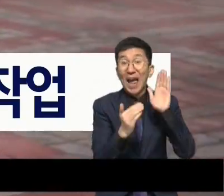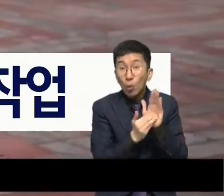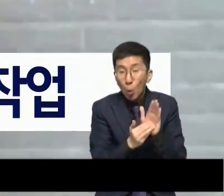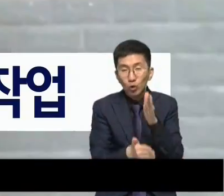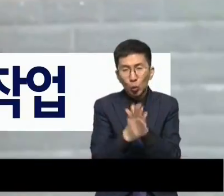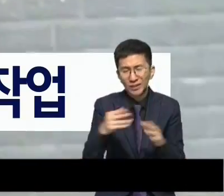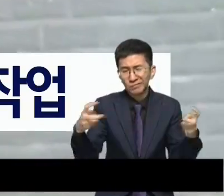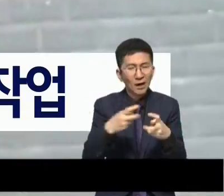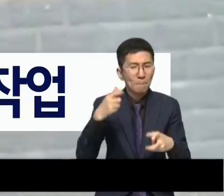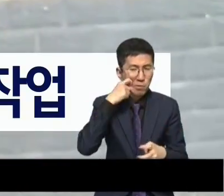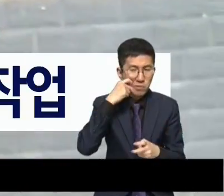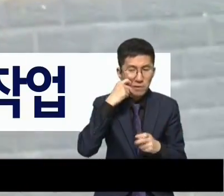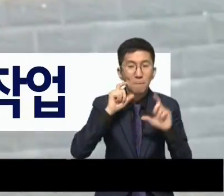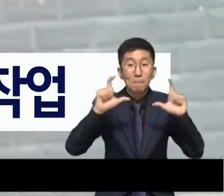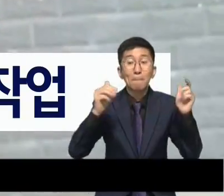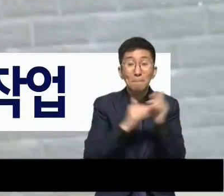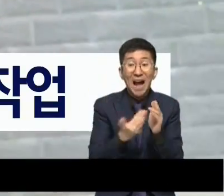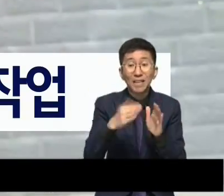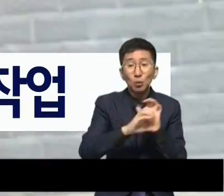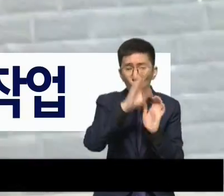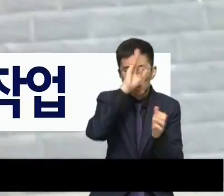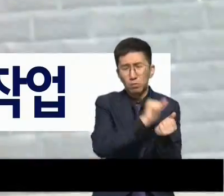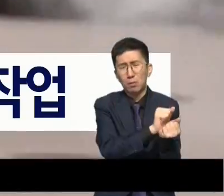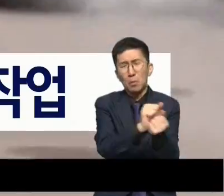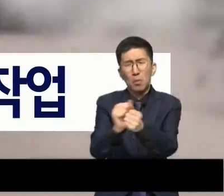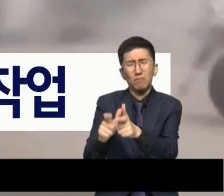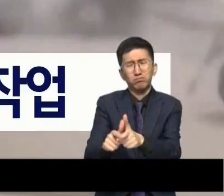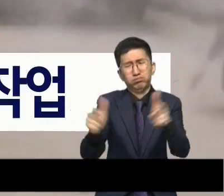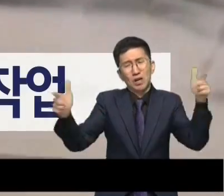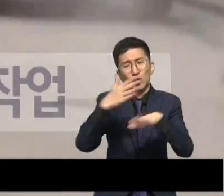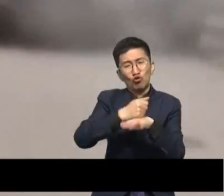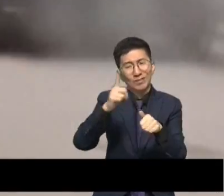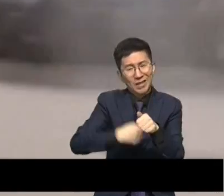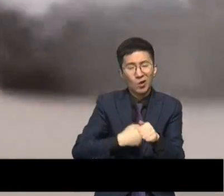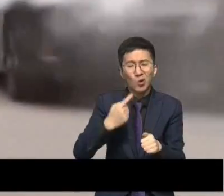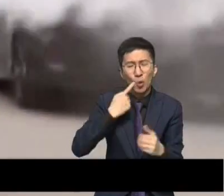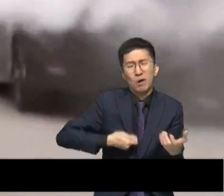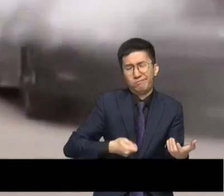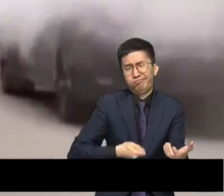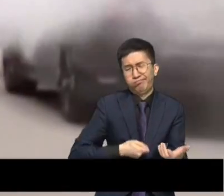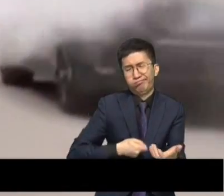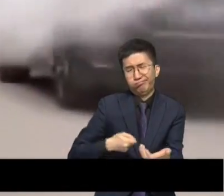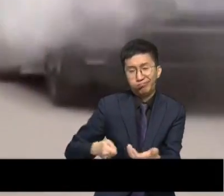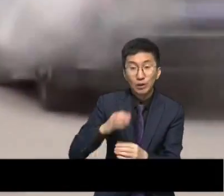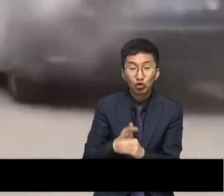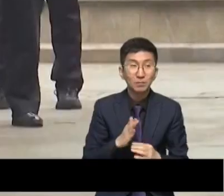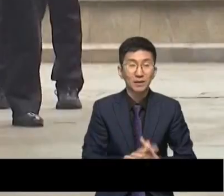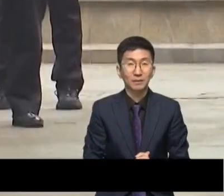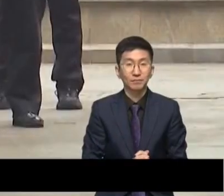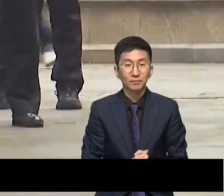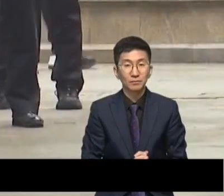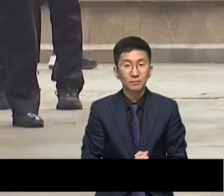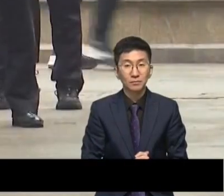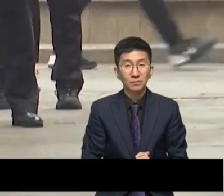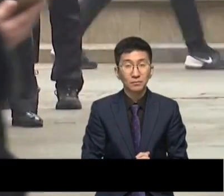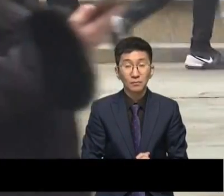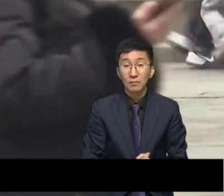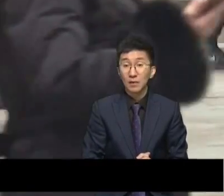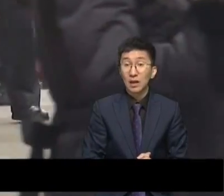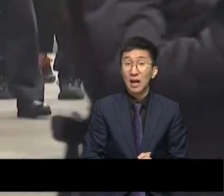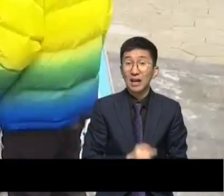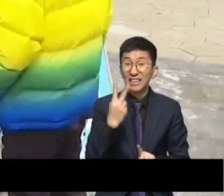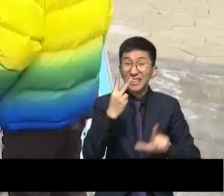봉쇄했지만 코로나19 확진자가 계속 나오자 도시 전체에 대한 소독 작업에 착수했습니다. 시안에서는 이틀